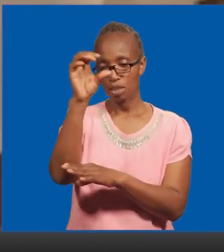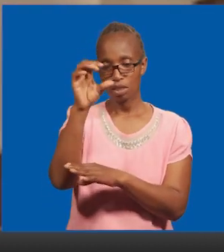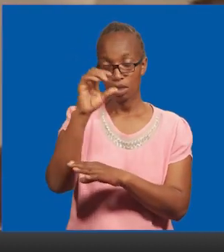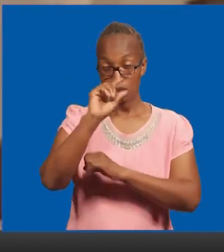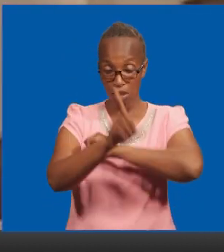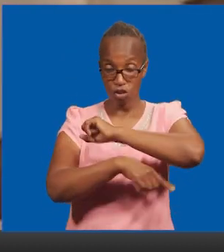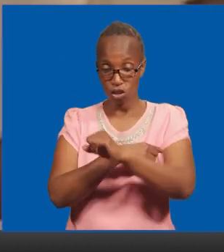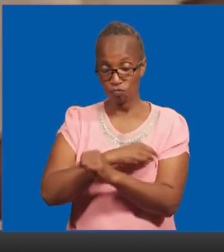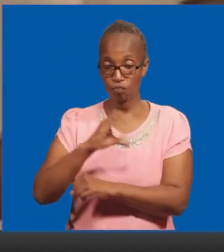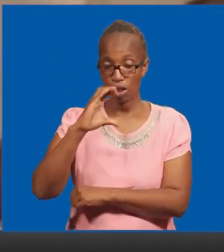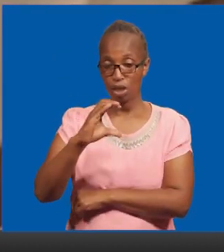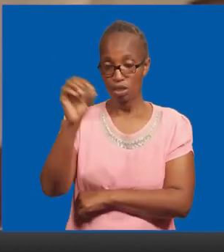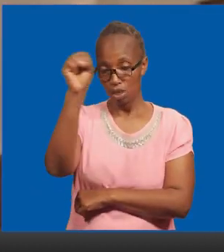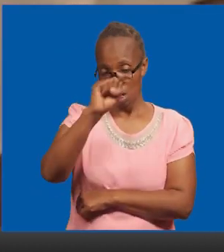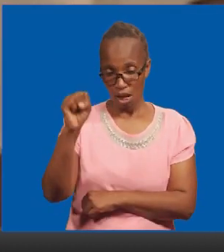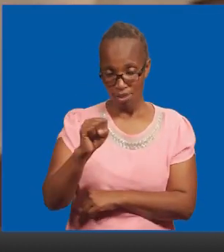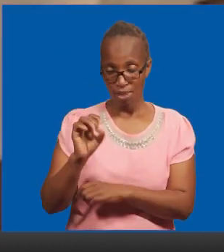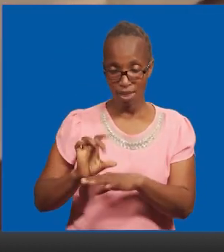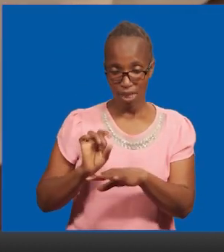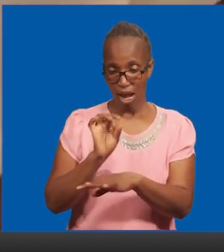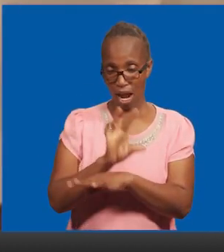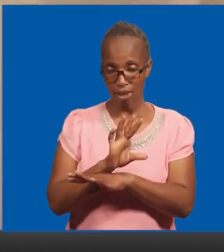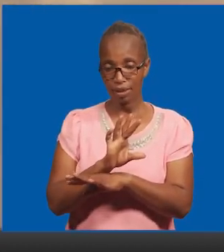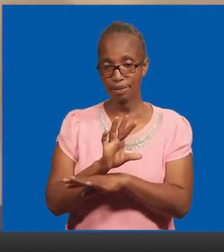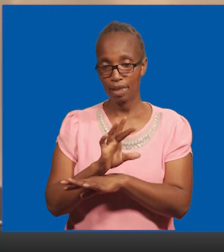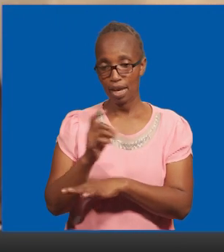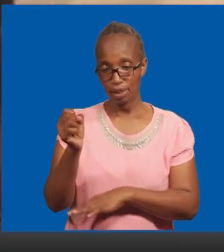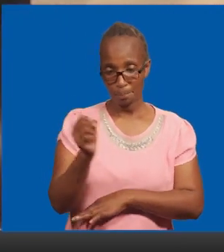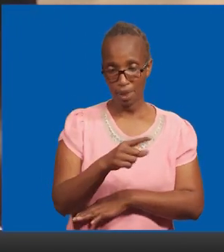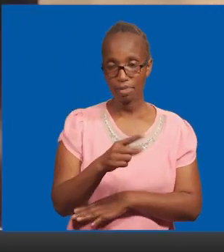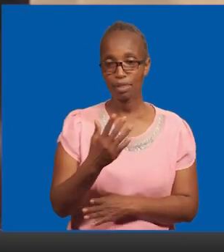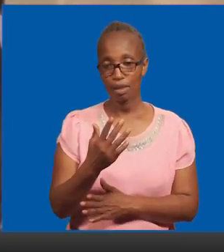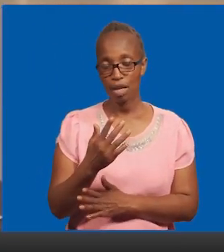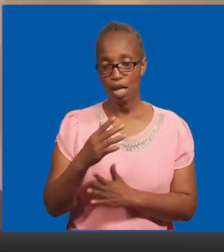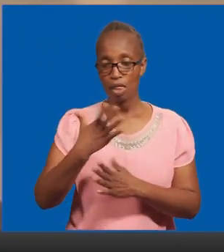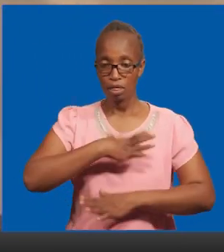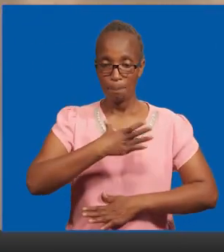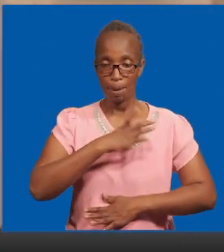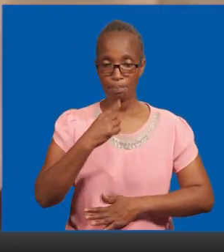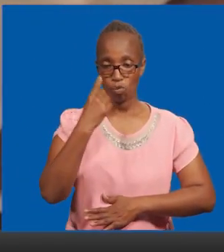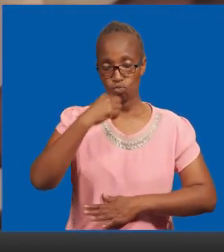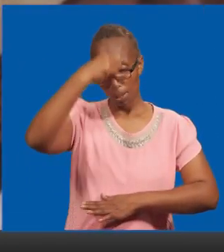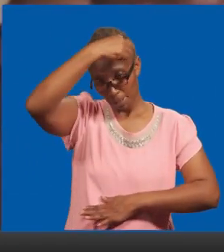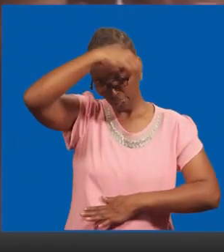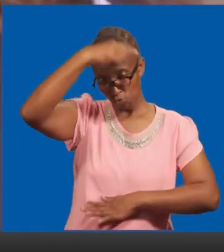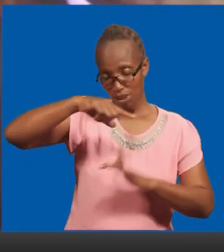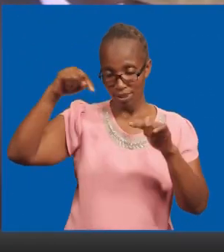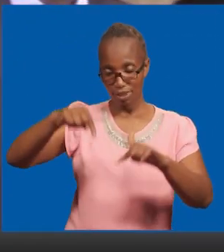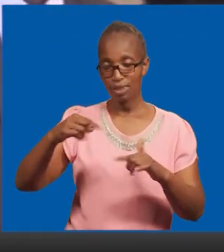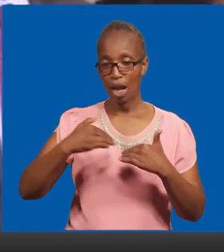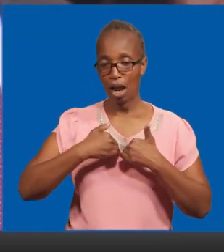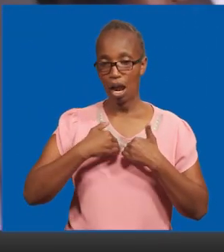Ijumaa, mkuu wa mawaziri Musalia Mudavadi akiongoza mahafali ya wasaidizi hao eneo la Eldoret. The